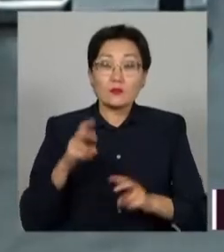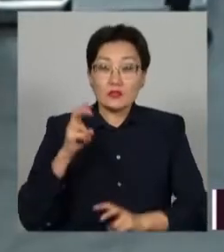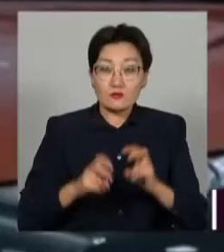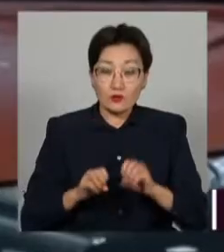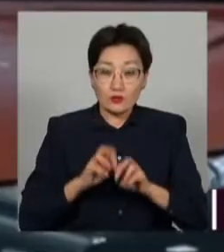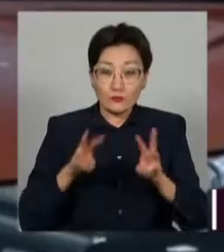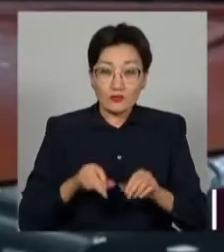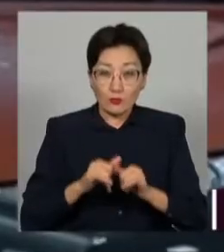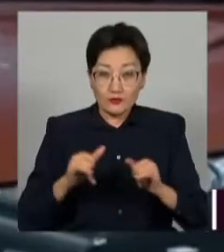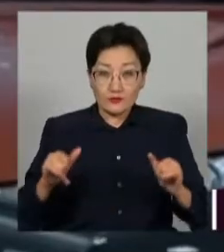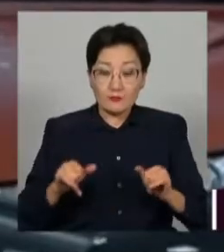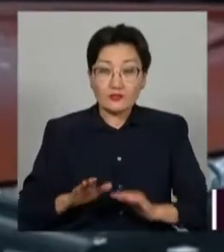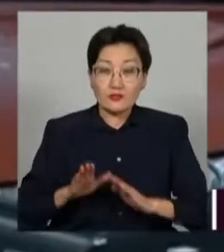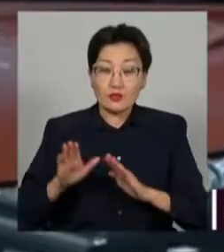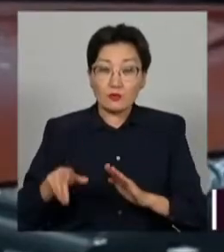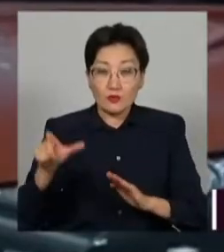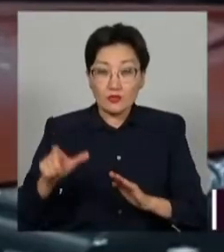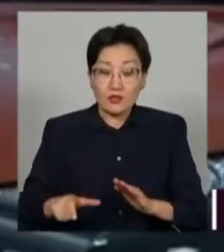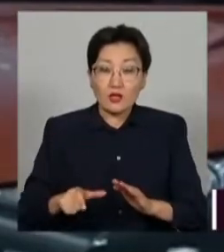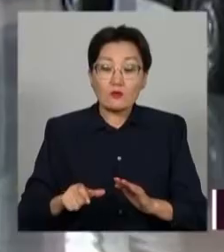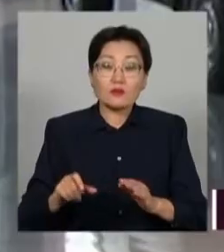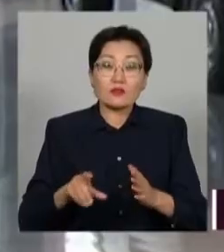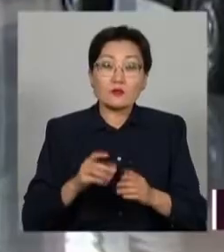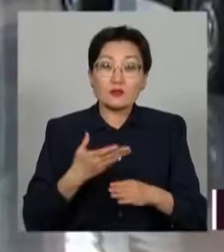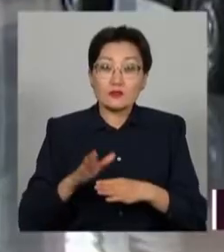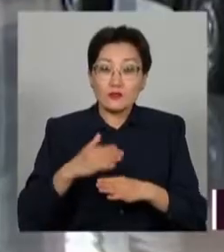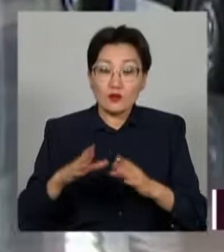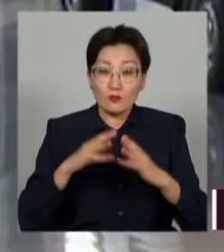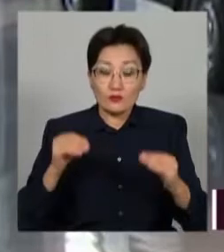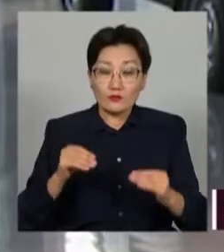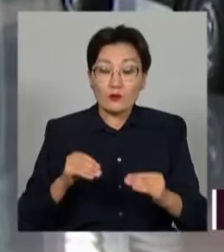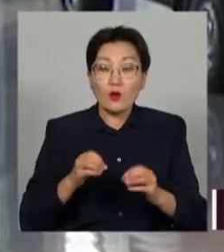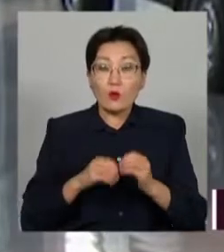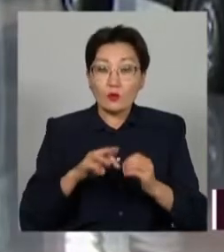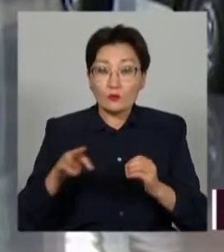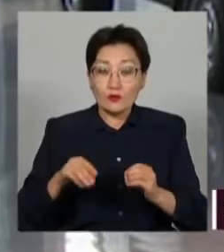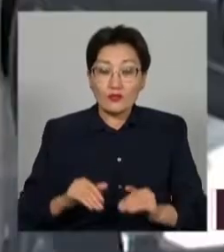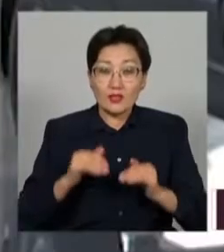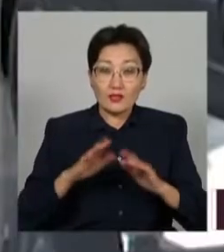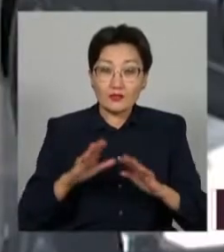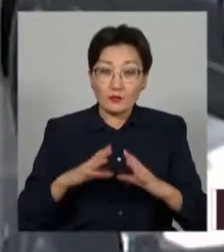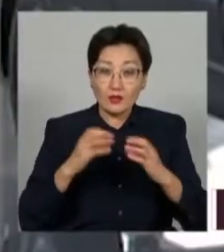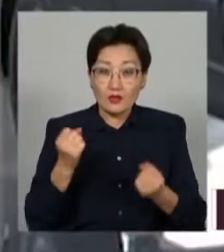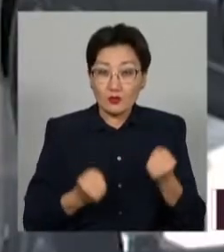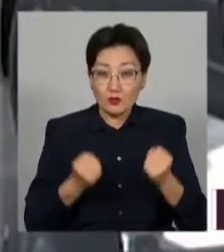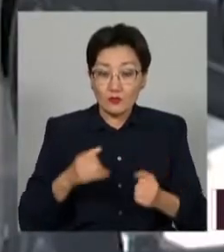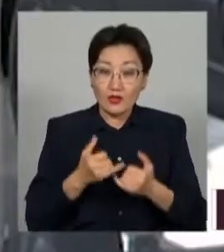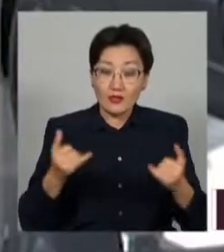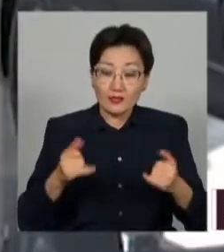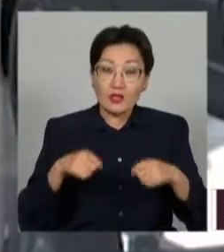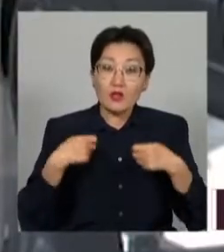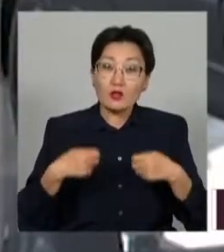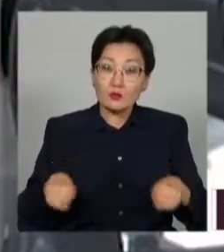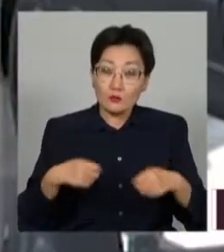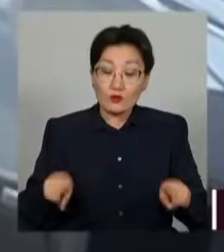және инфрақұрылымдық даму вице-министрі жарнасыз автонесие құны 10 миллион теңгеден аспайтын көліктерге ғана арналған деген ақпаратты